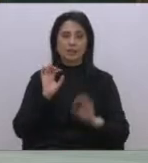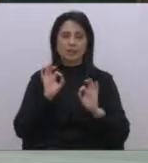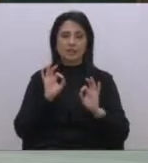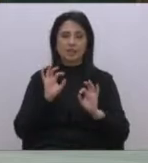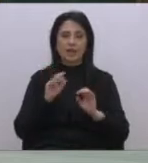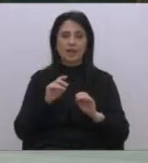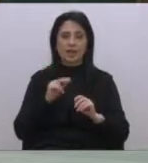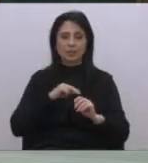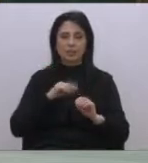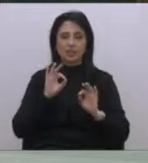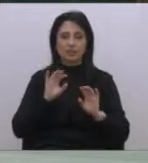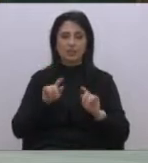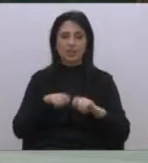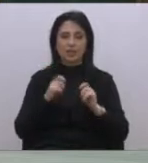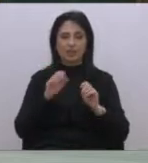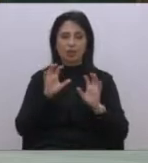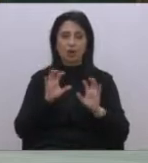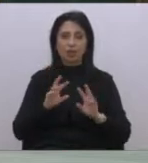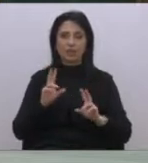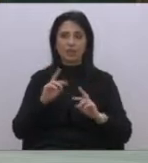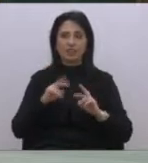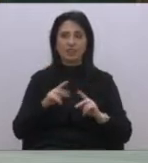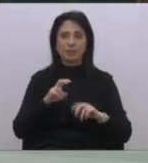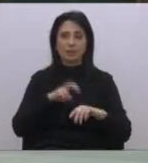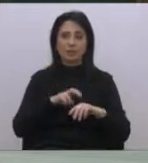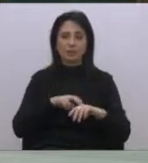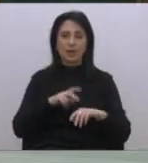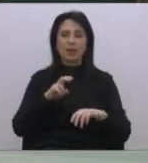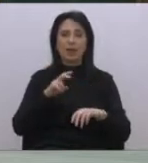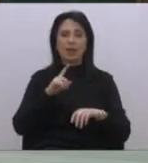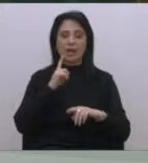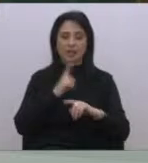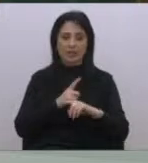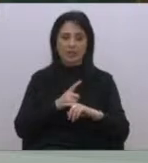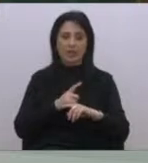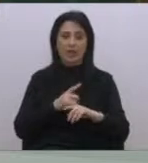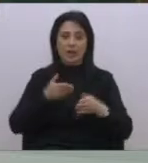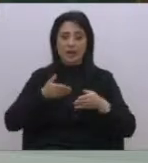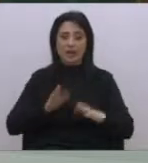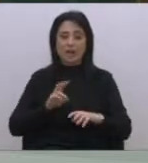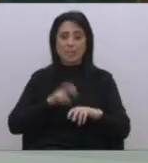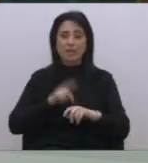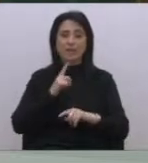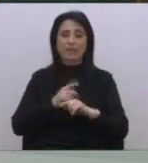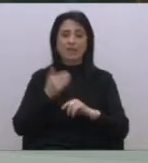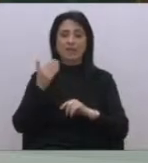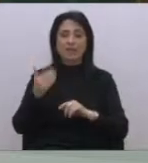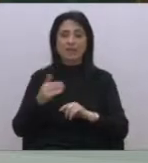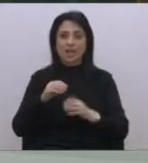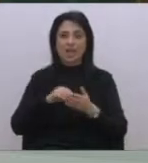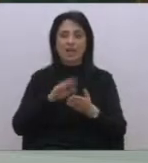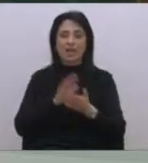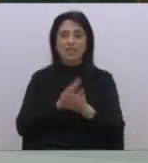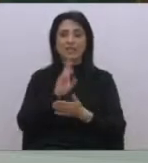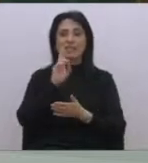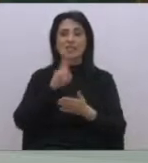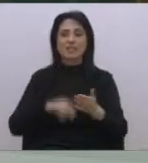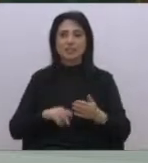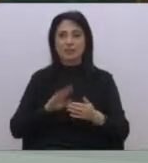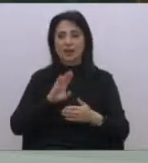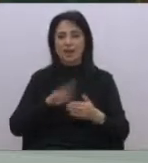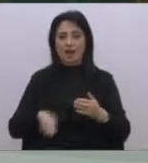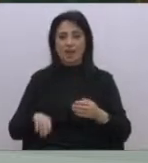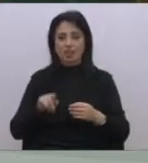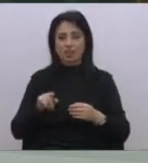Dargota, Codexit, Slileba, Italis, Inep, Saekno, Damian, Eknisak, Mianobis, Sahemcipo, Registrație, Mozmobis, Certificat,